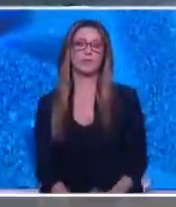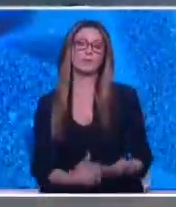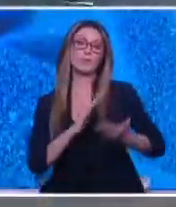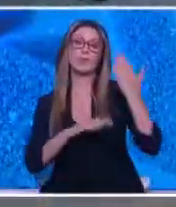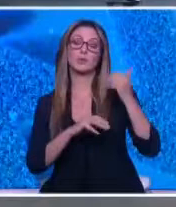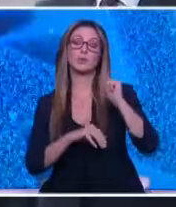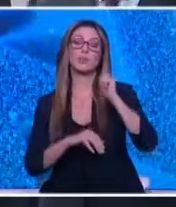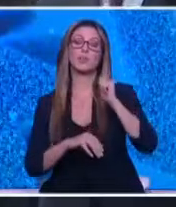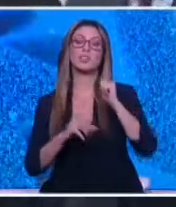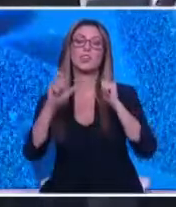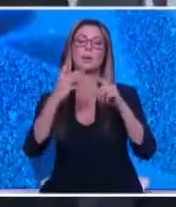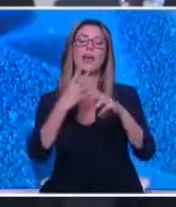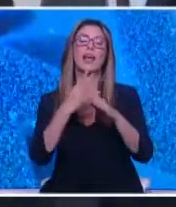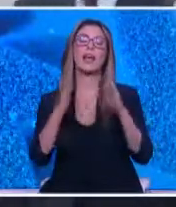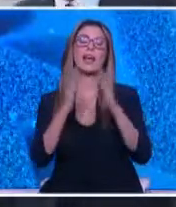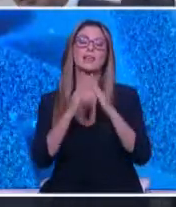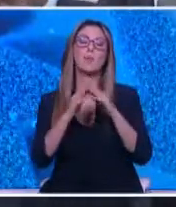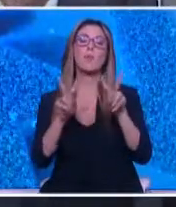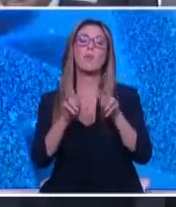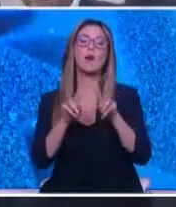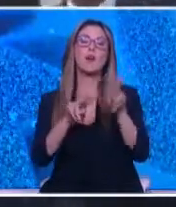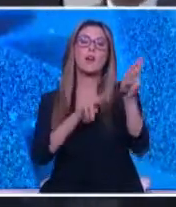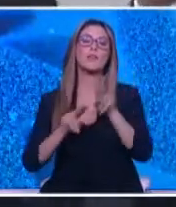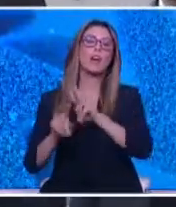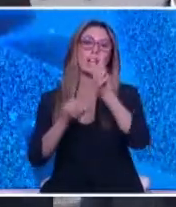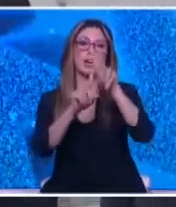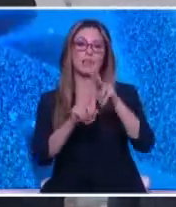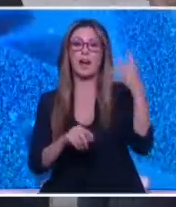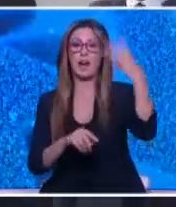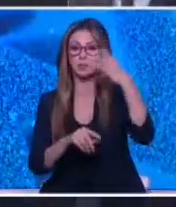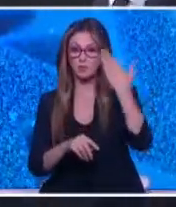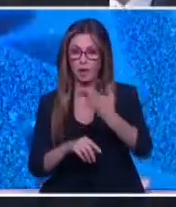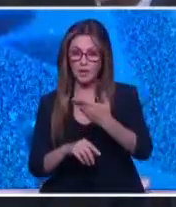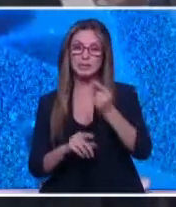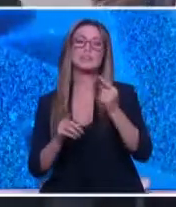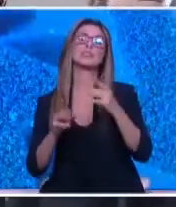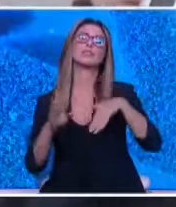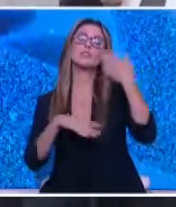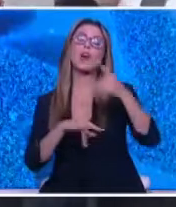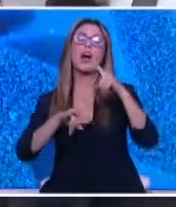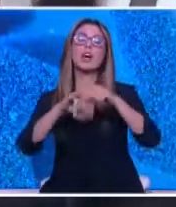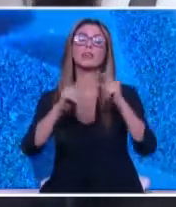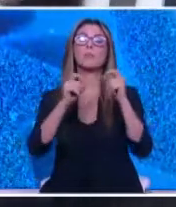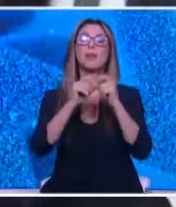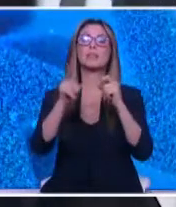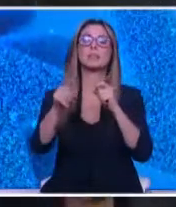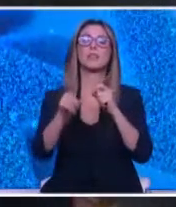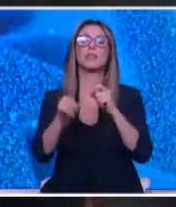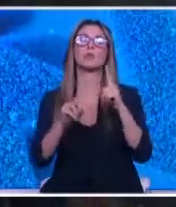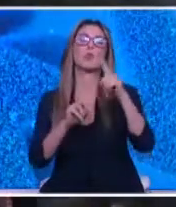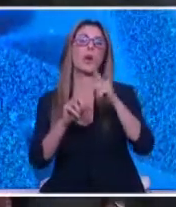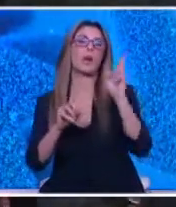Geçtiğimiz günlerde cemevinde Muharrem iftarına katılan Cumhurbaşkanı Recep Tayyip Erdoğan, kısa bir süre sonra da Hacı Bektaşi Veli alma törenine